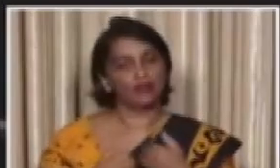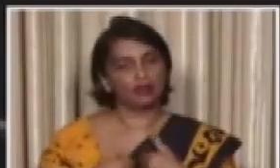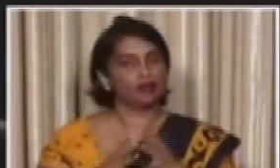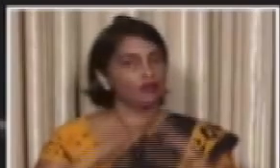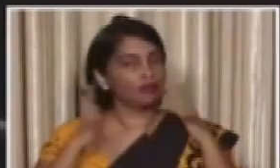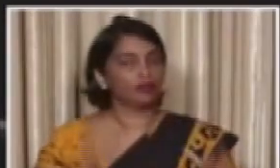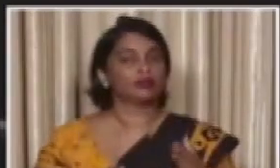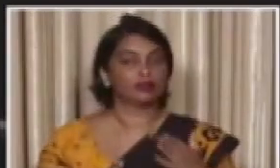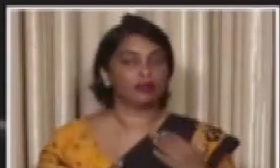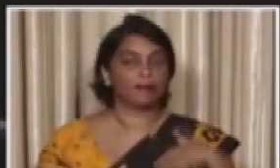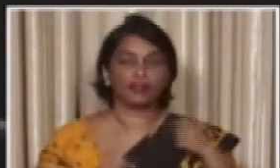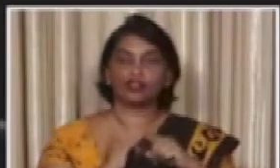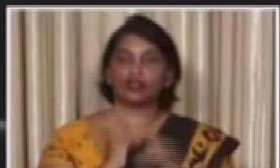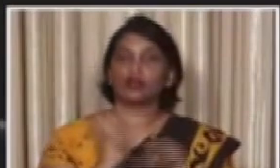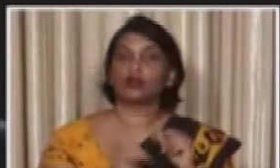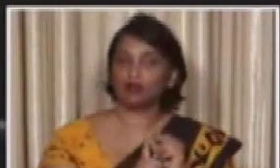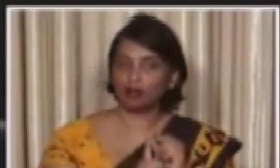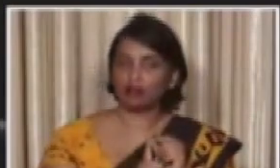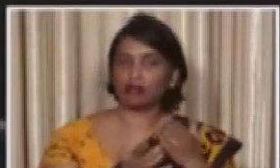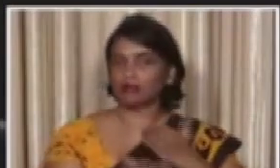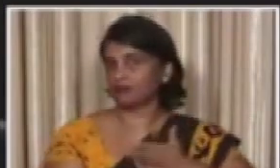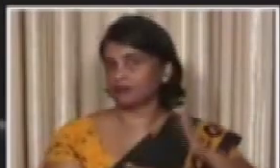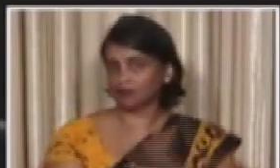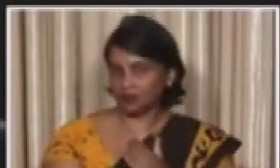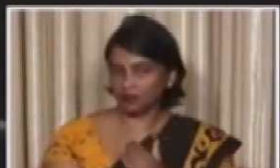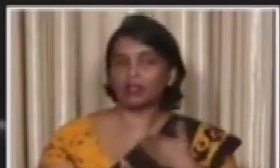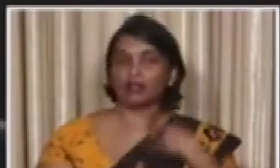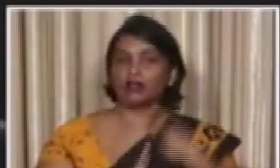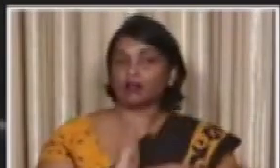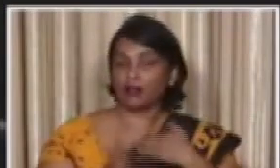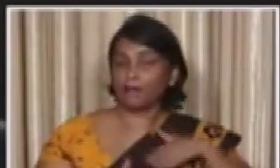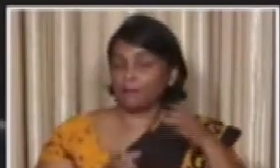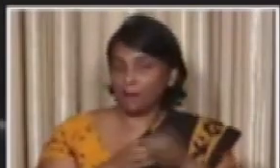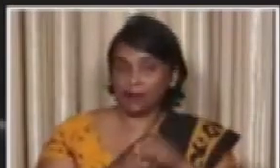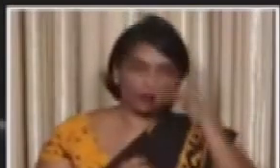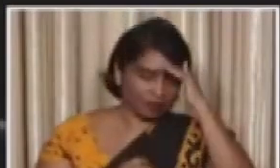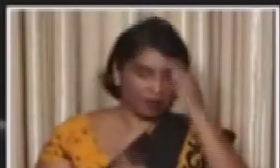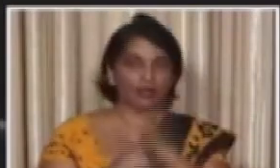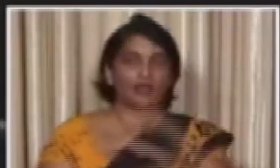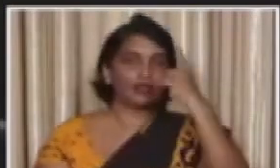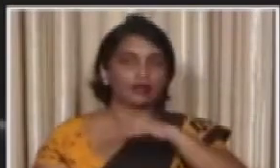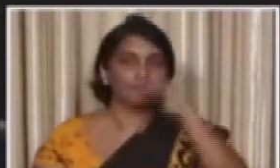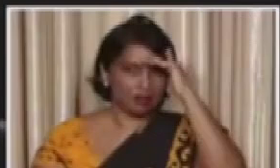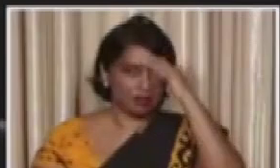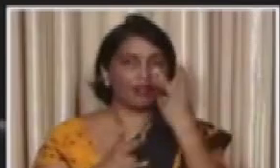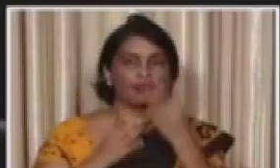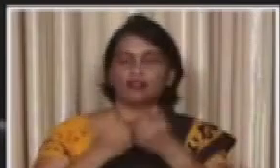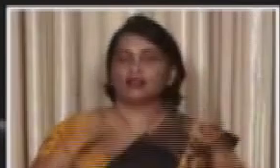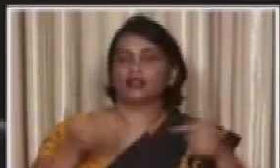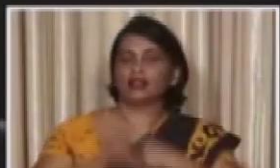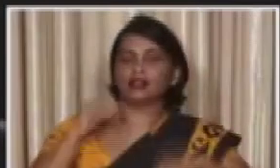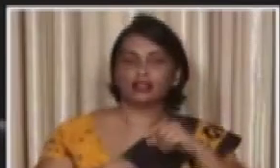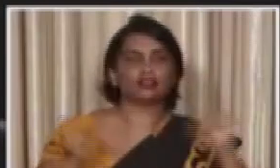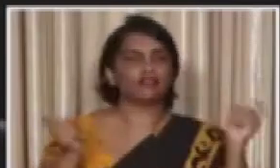දැවැන්ත මව්පක්ෂය වන එක්සත් ජාතික පක්ෂය දෙකට බෙදිලා අපේ මව්පක්ෂයේ නායකයත් හිටපු නියෝජ්‍ය නායකයත් දෙන්නම දේශපාලන